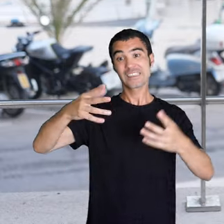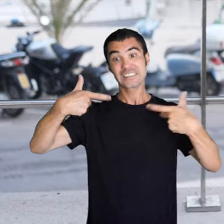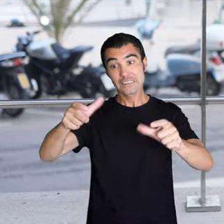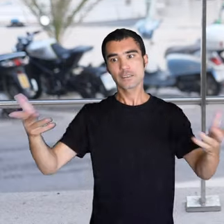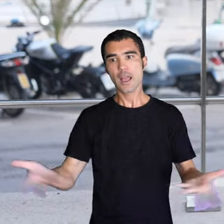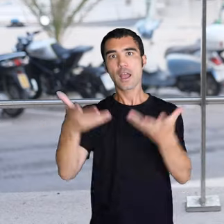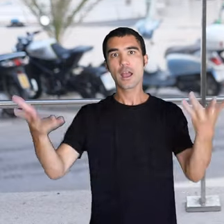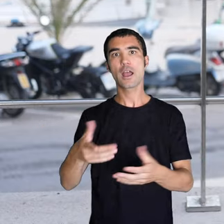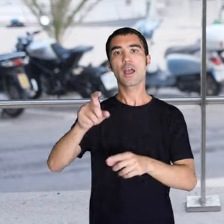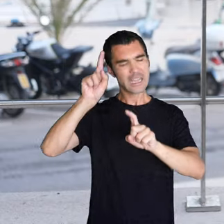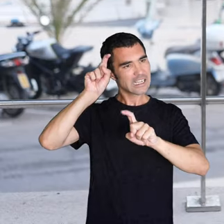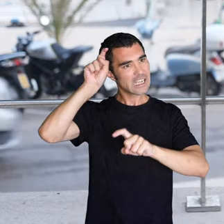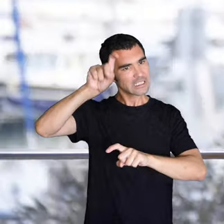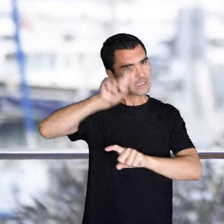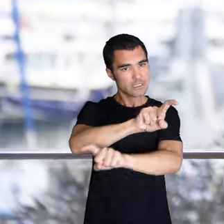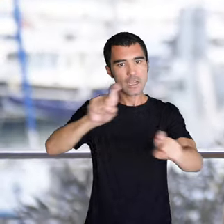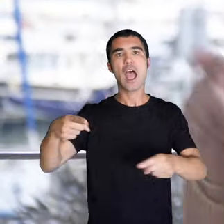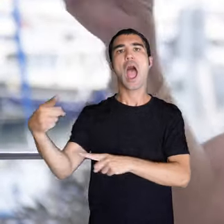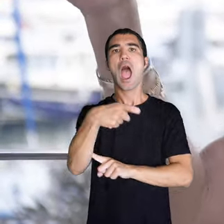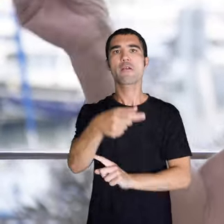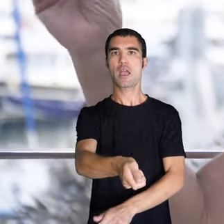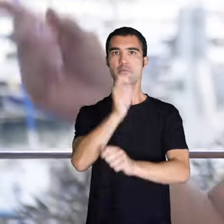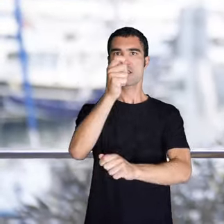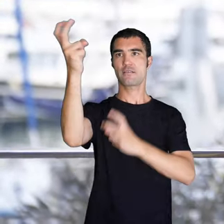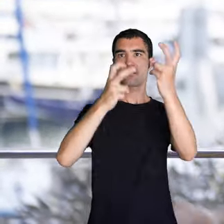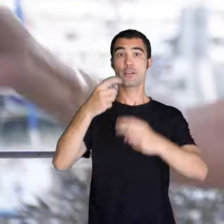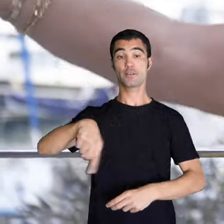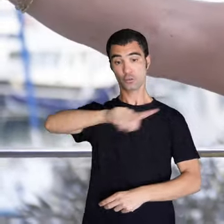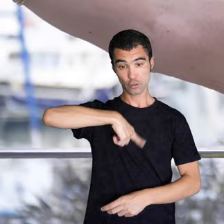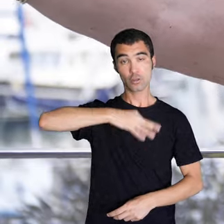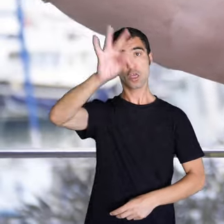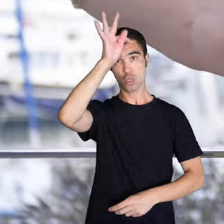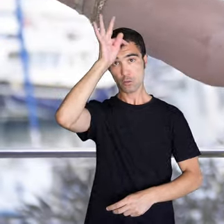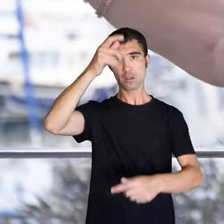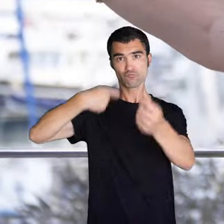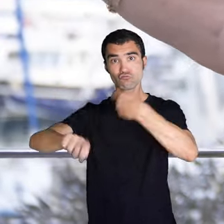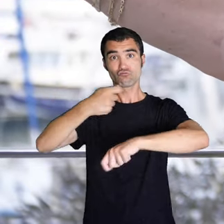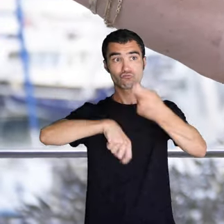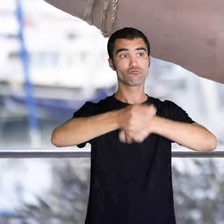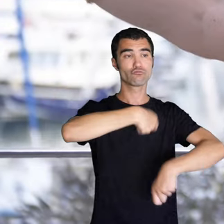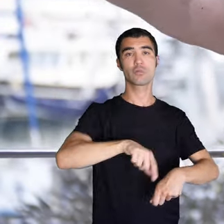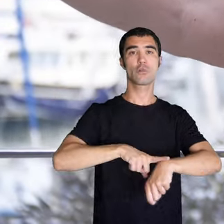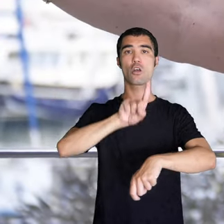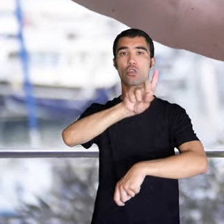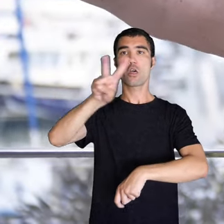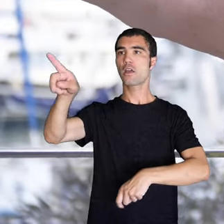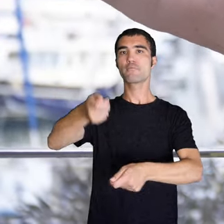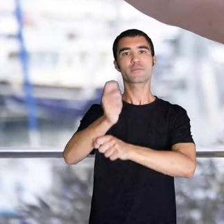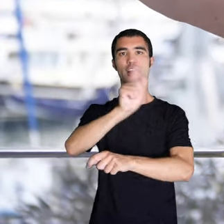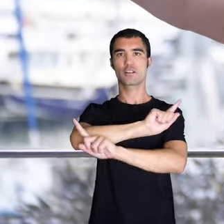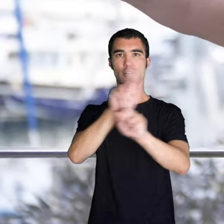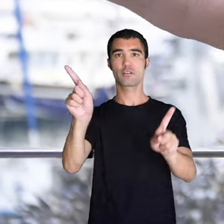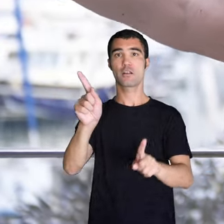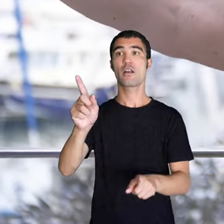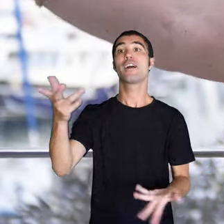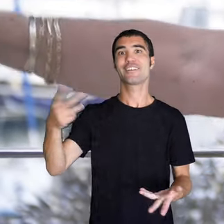que van venir aquí a ensenyar la gamber el diumenge anàvem a vendre i a les doze ells no anaven a pescar i a les doze ja